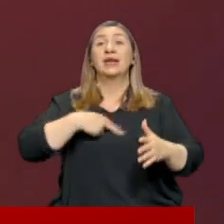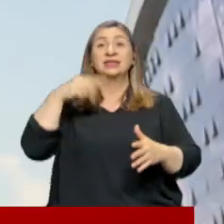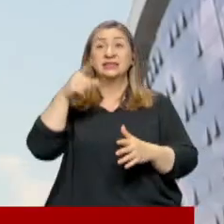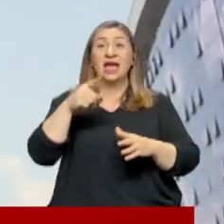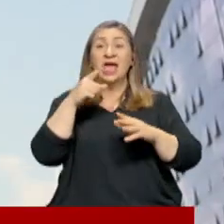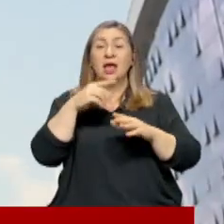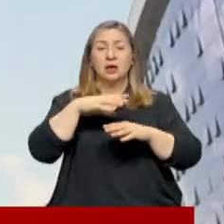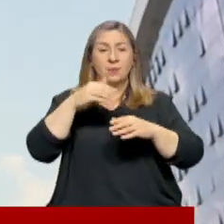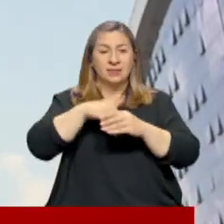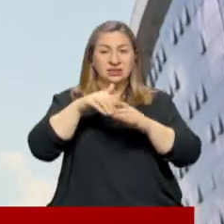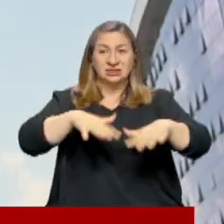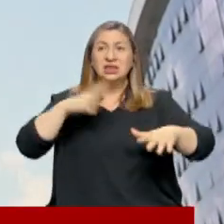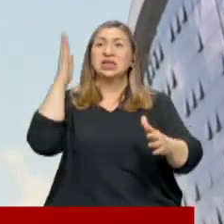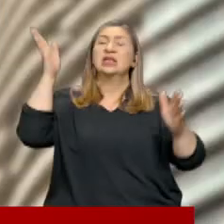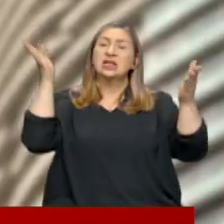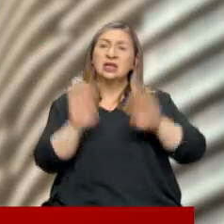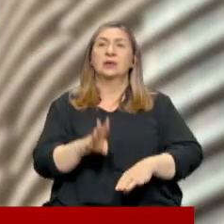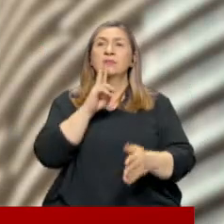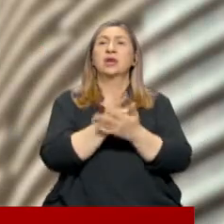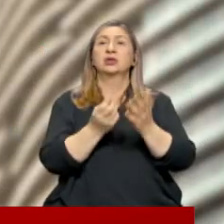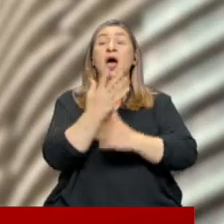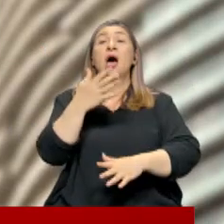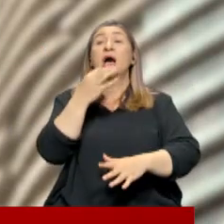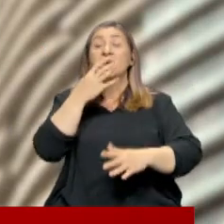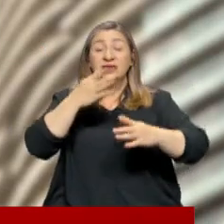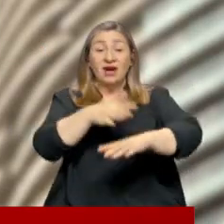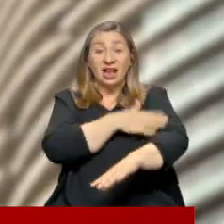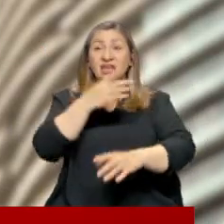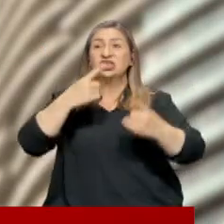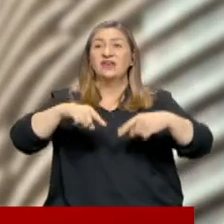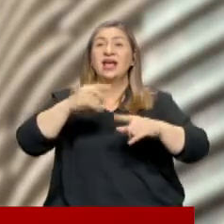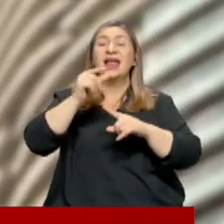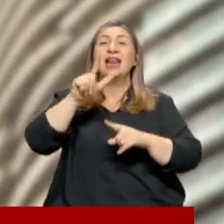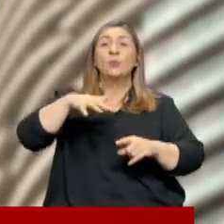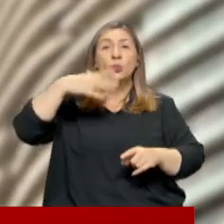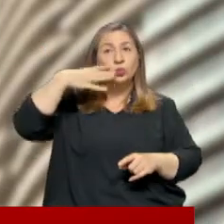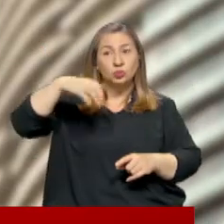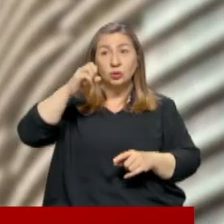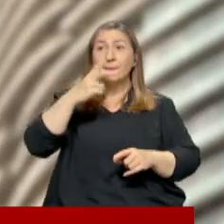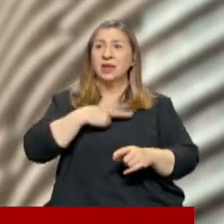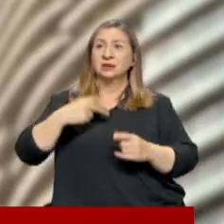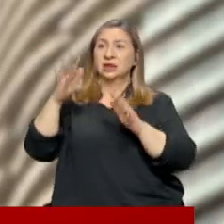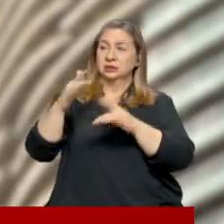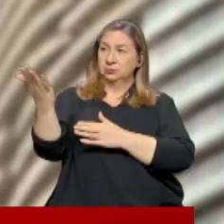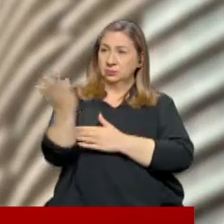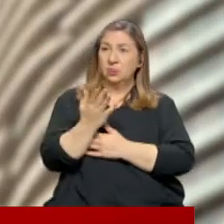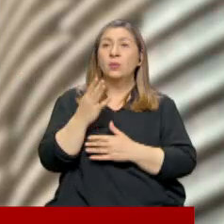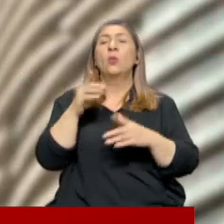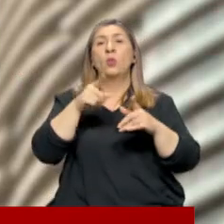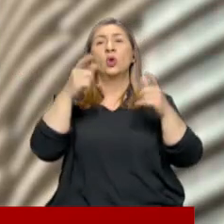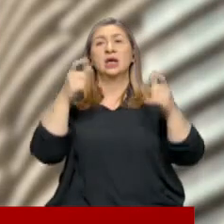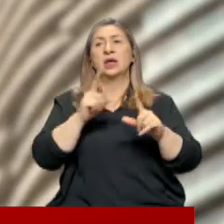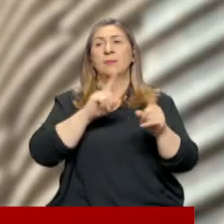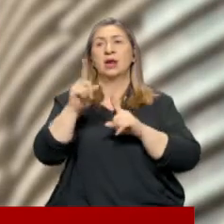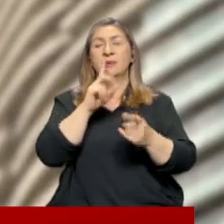Belediyesi encümeninden yıkım kararı çıktı. Ankara Valiliği Çevre ve Şehircilik İl Müdürlüğü'nce belediyemize bu konuda yazılan yazı, muhtelif